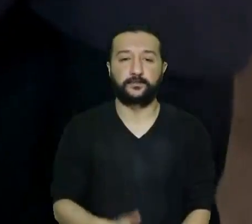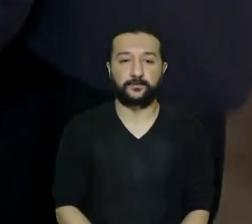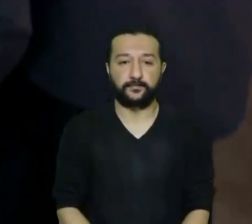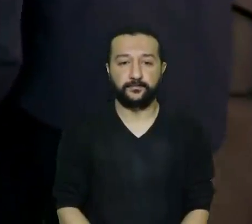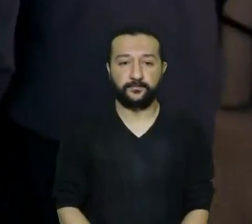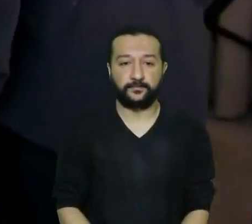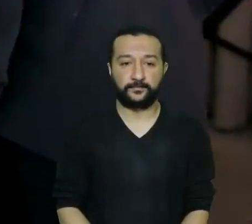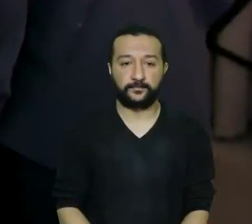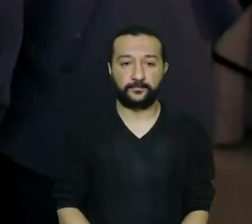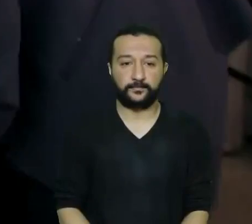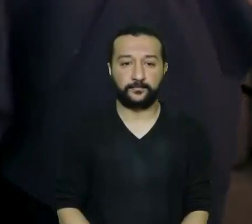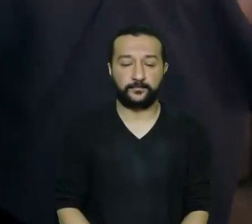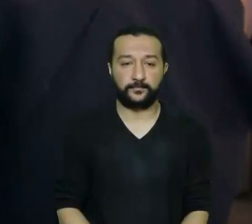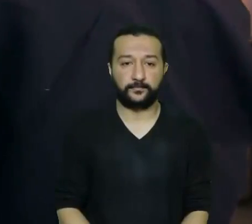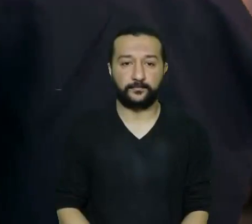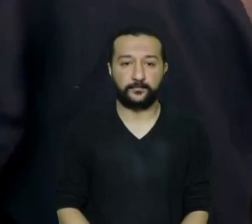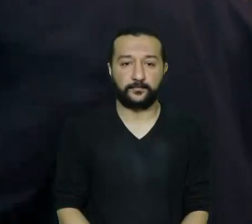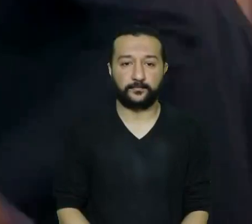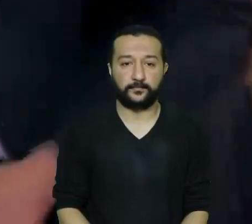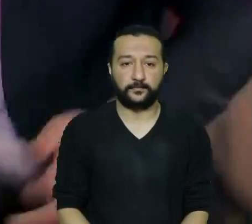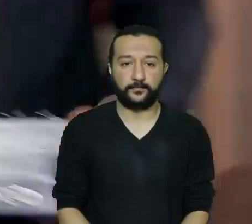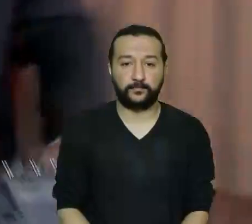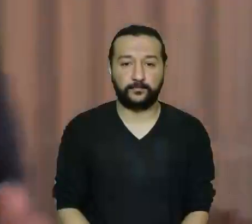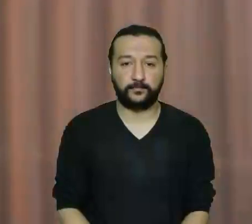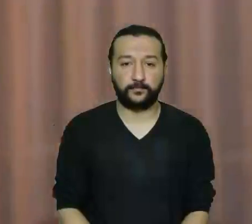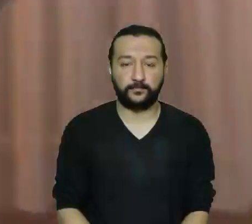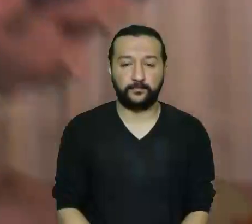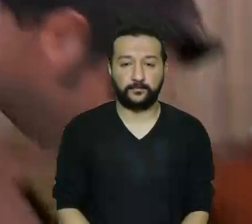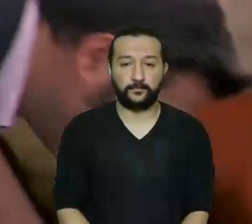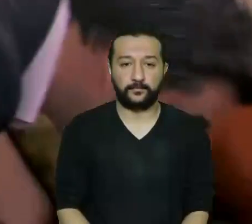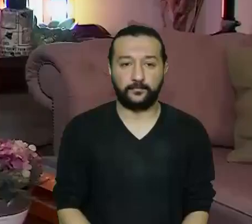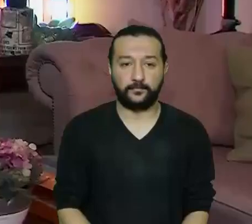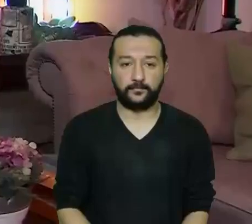takım elbisesini çıkarmamış. Karaoke'nin ses sistemi kumanda panelini alıp kenara koydu.